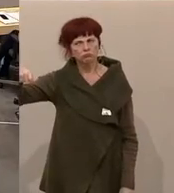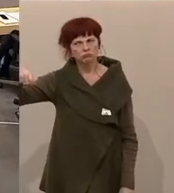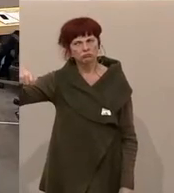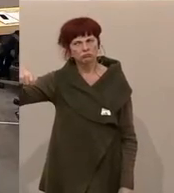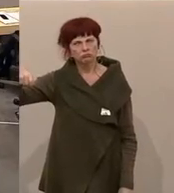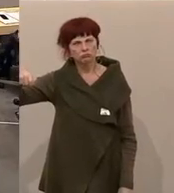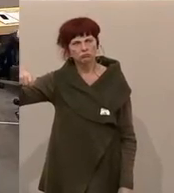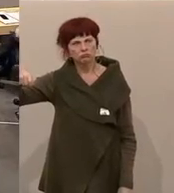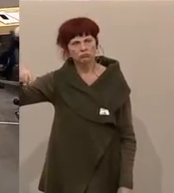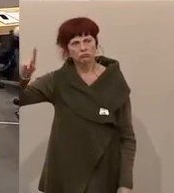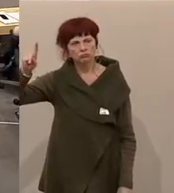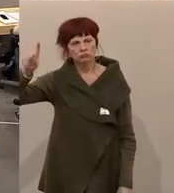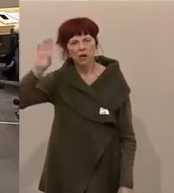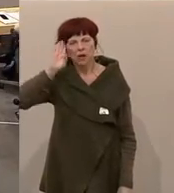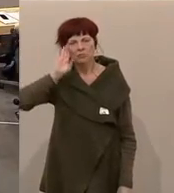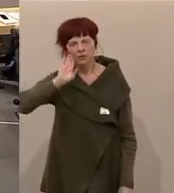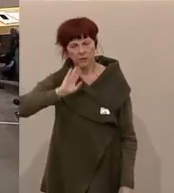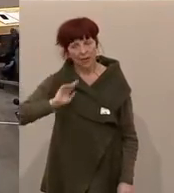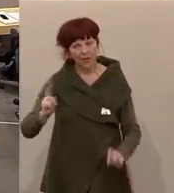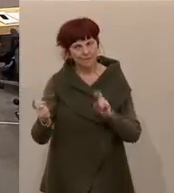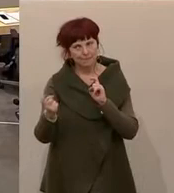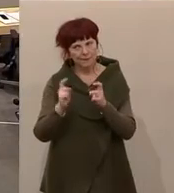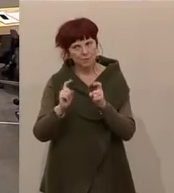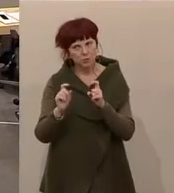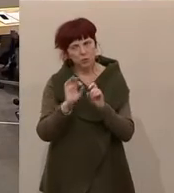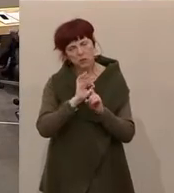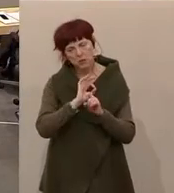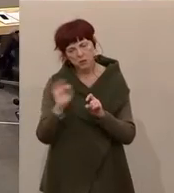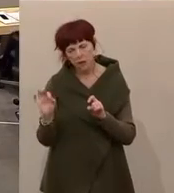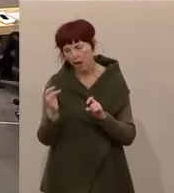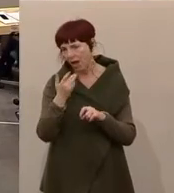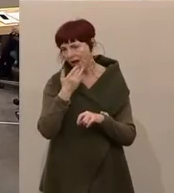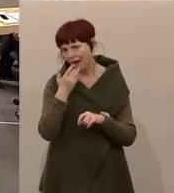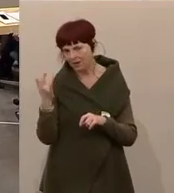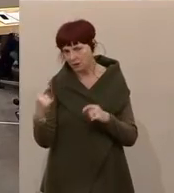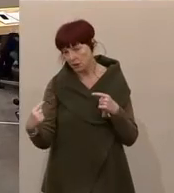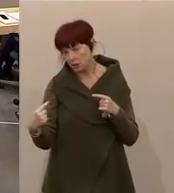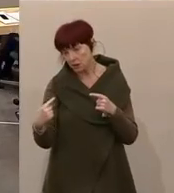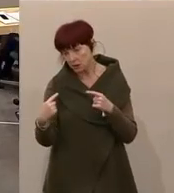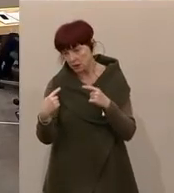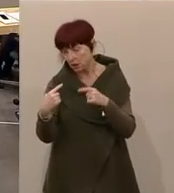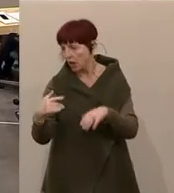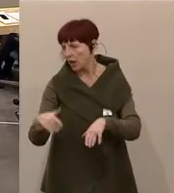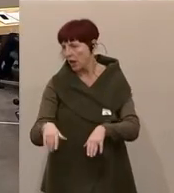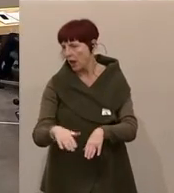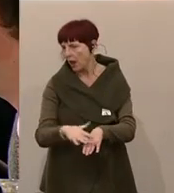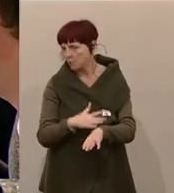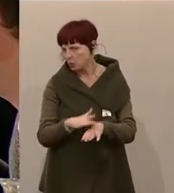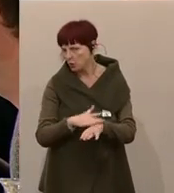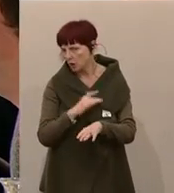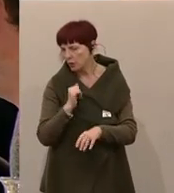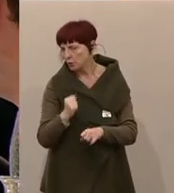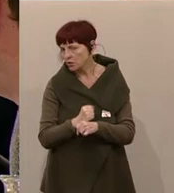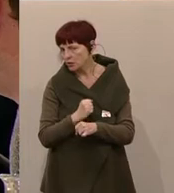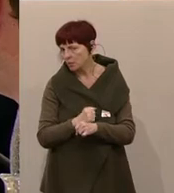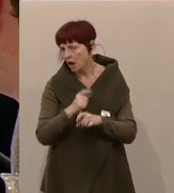Ich bitte Sie, auch wenn die Diskussion sehr kontroversiell ist, auch wenn sie sehr emotional geführt wird, dass wir